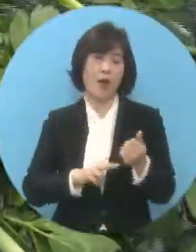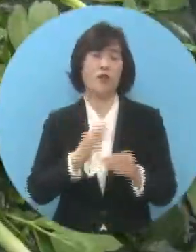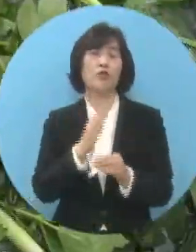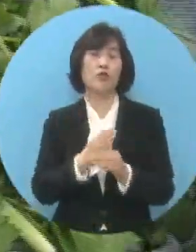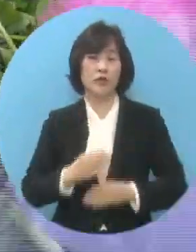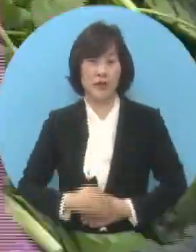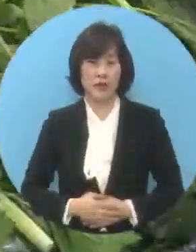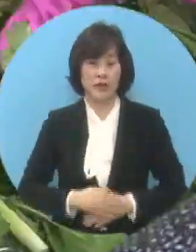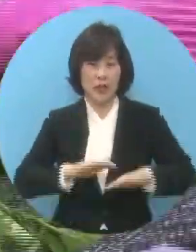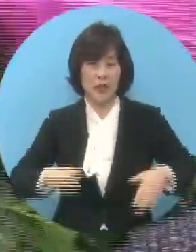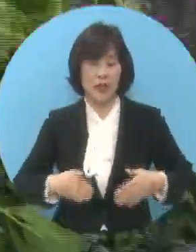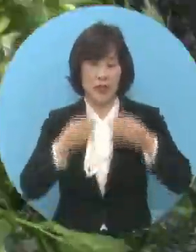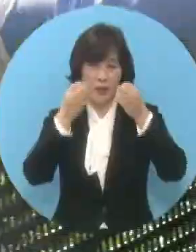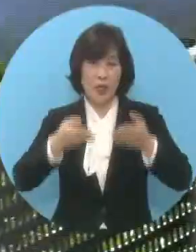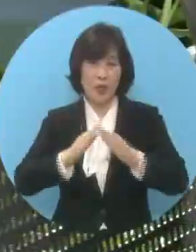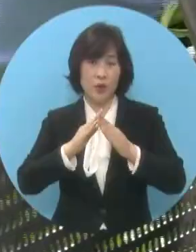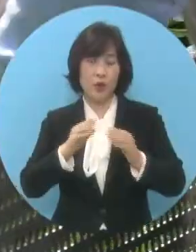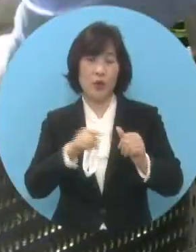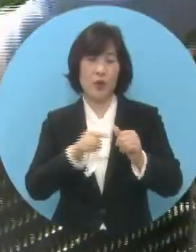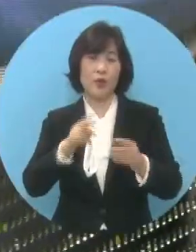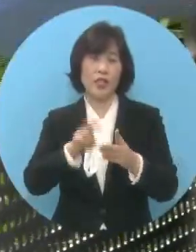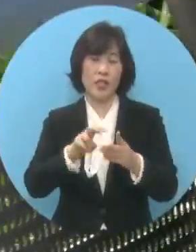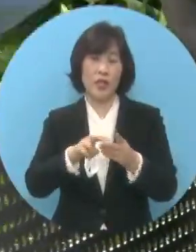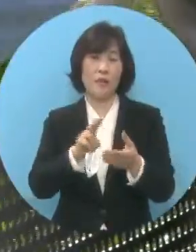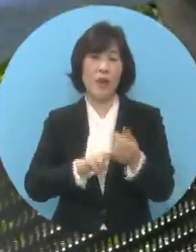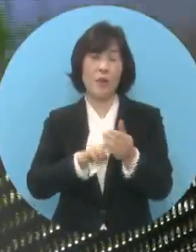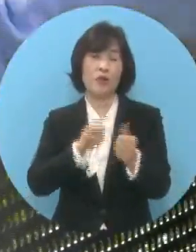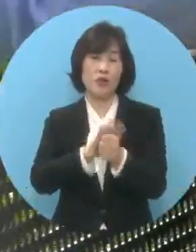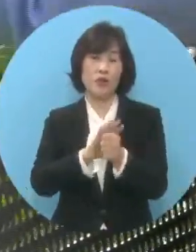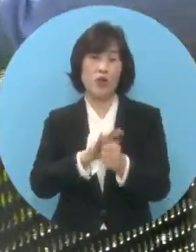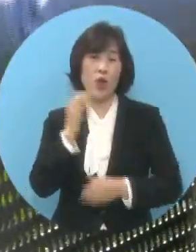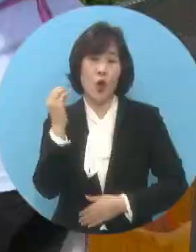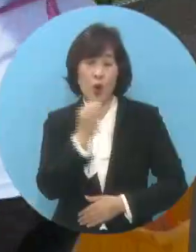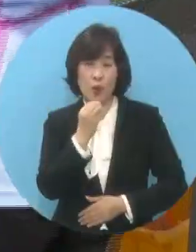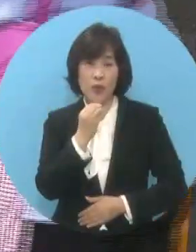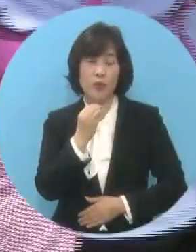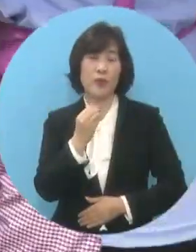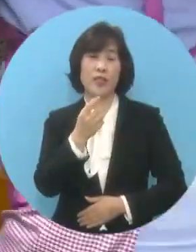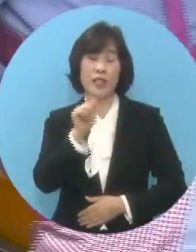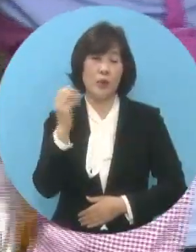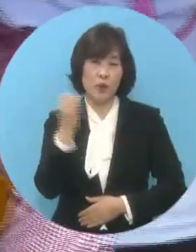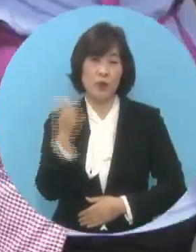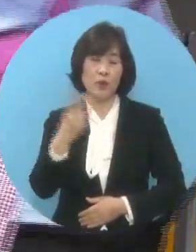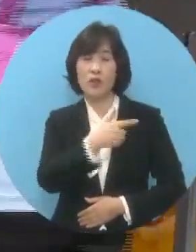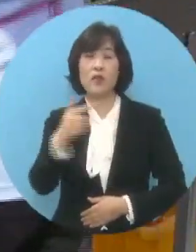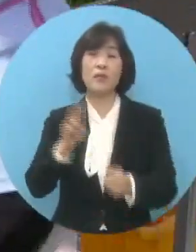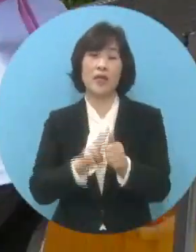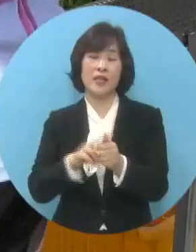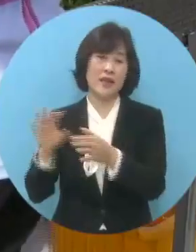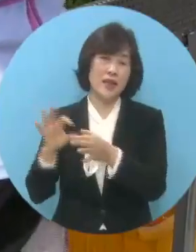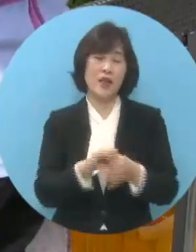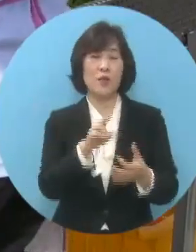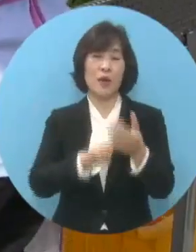있는데 전남 창조경제혁신센터의 판로 지원으로 홈쇼핑과 대형마트에 꾸준히 판매하고 있습니다.